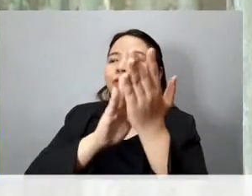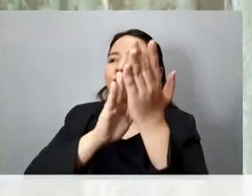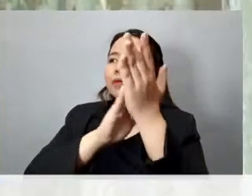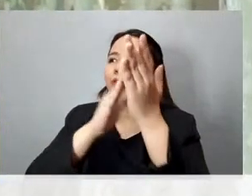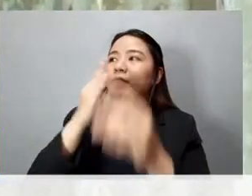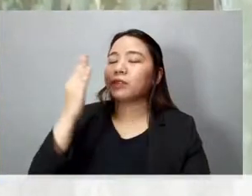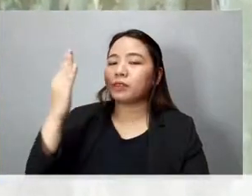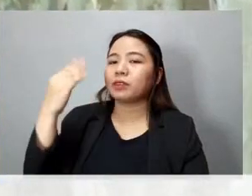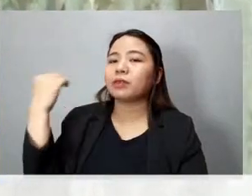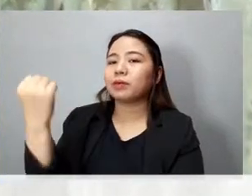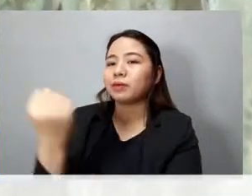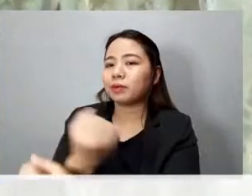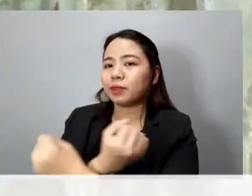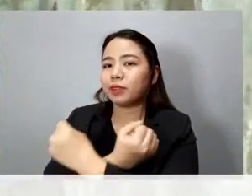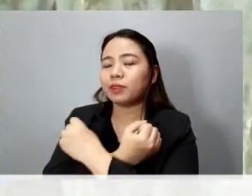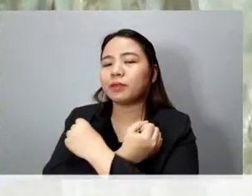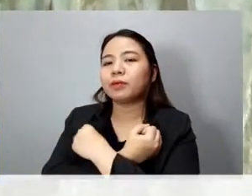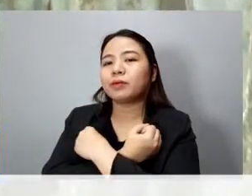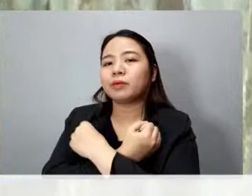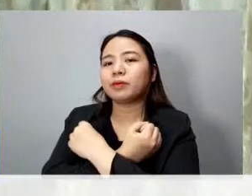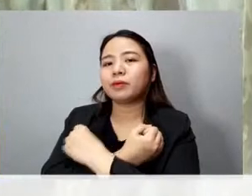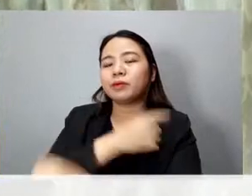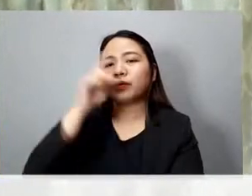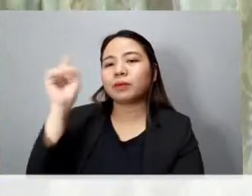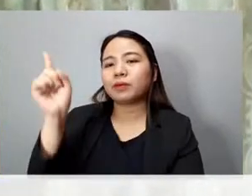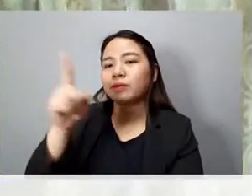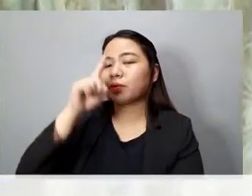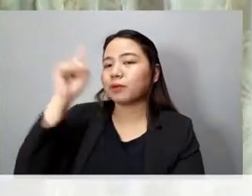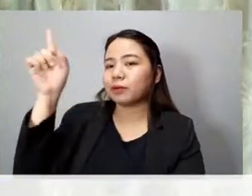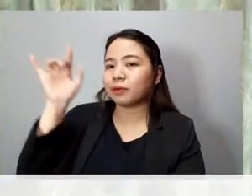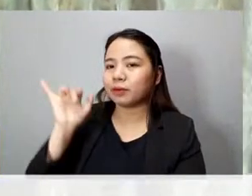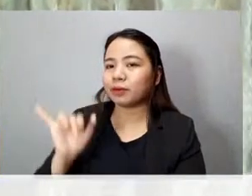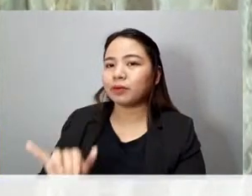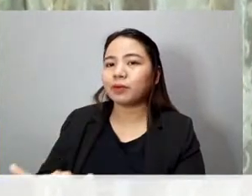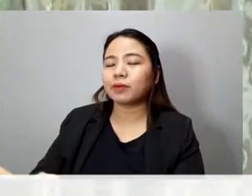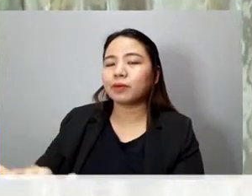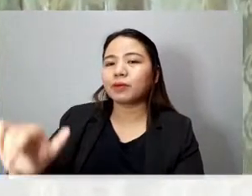papurihan sa pag-ibig niya